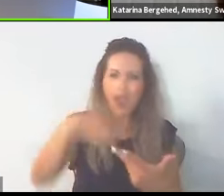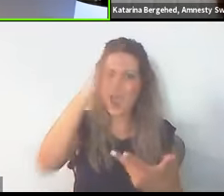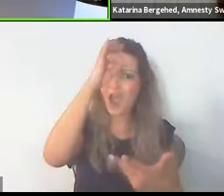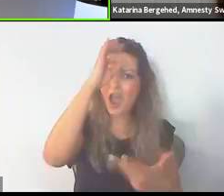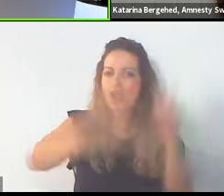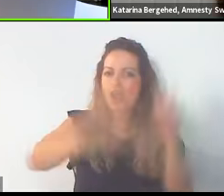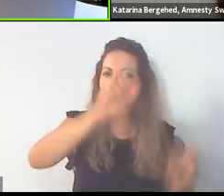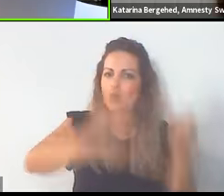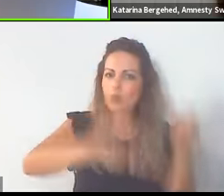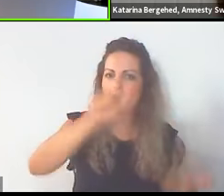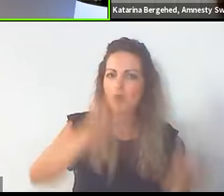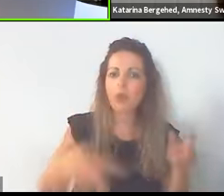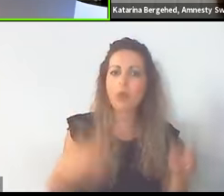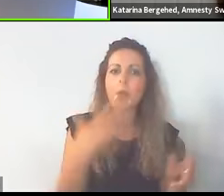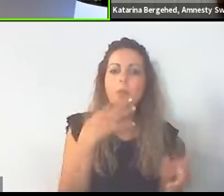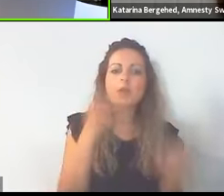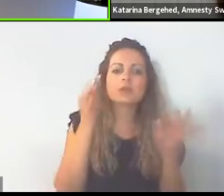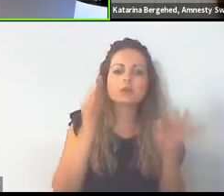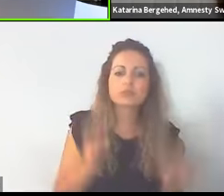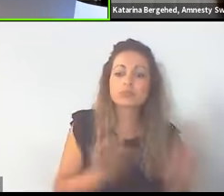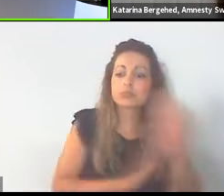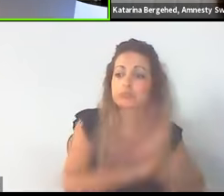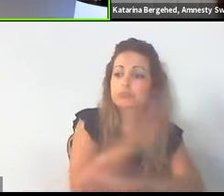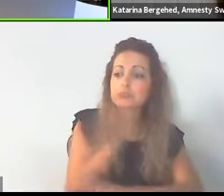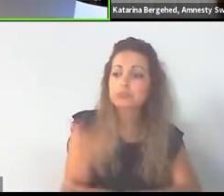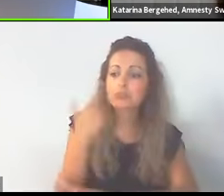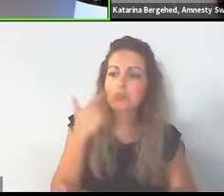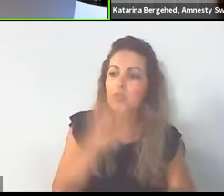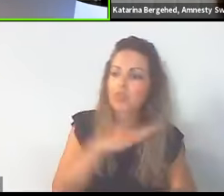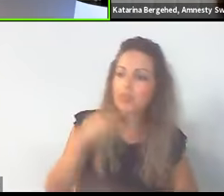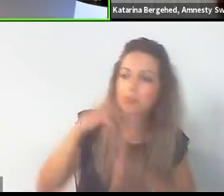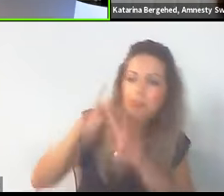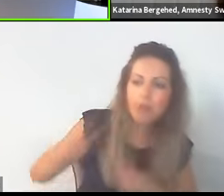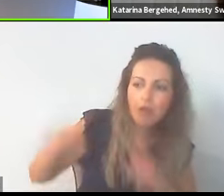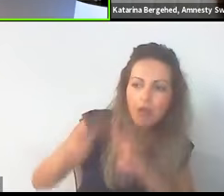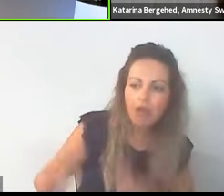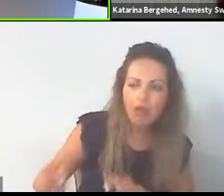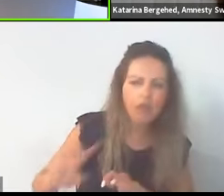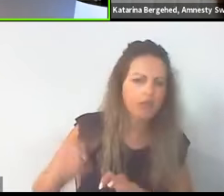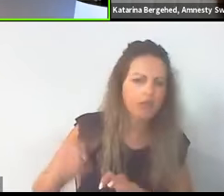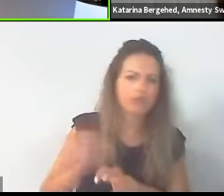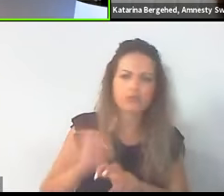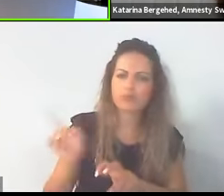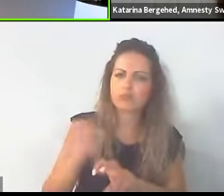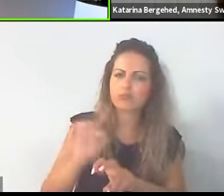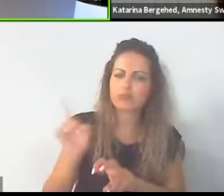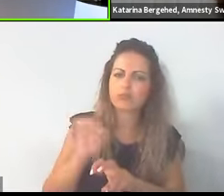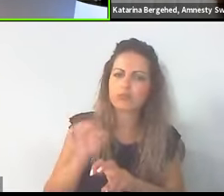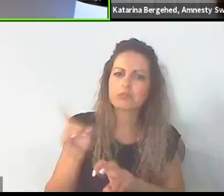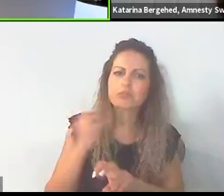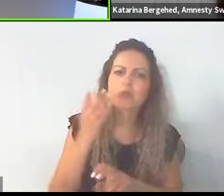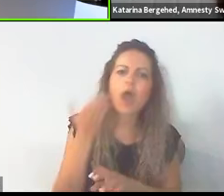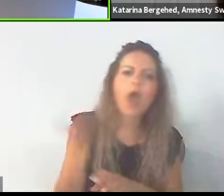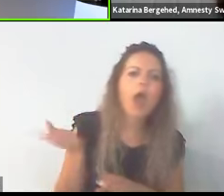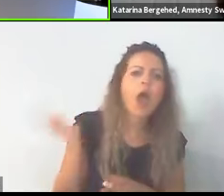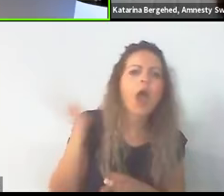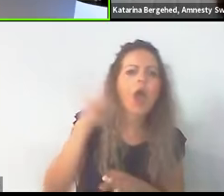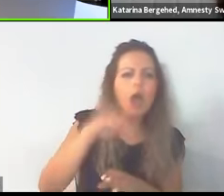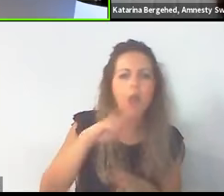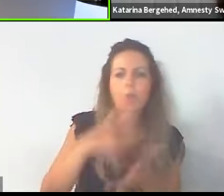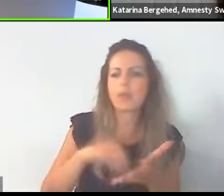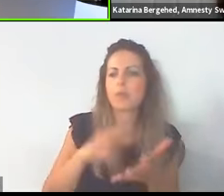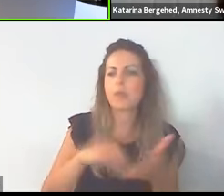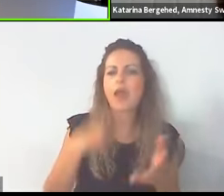στη διερεύνηση τέτοιων εγκλημάτων, αλλά πήγαιναν προς άλλα εγκλήματα τα οποία μας έλεγαν ότι είναι πιο